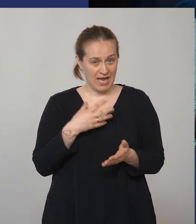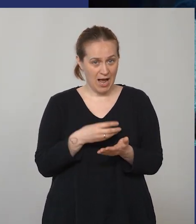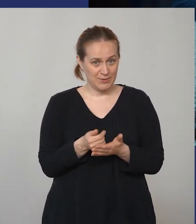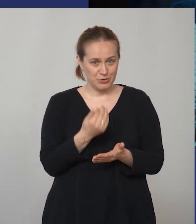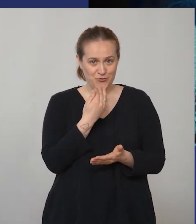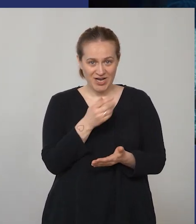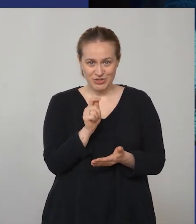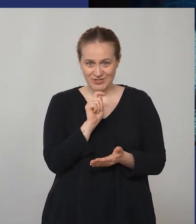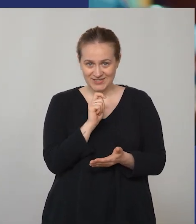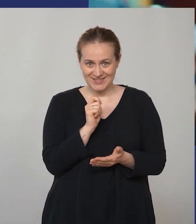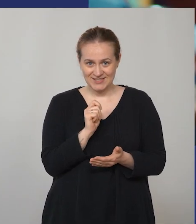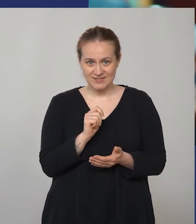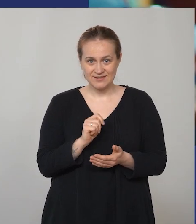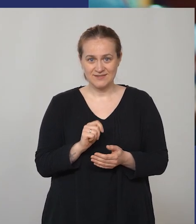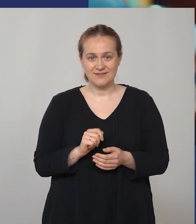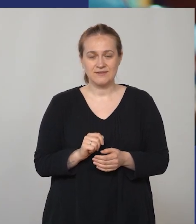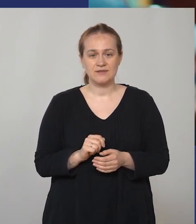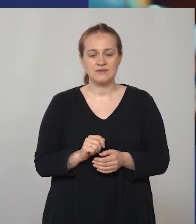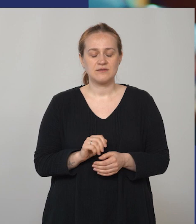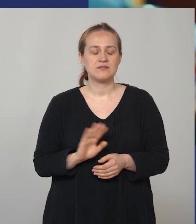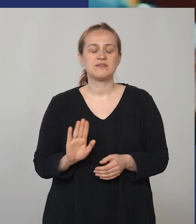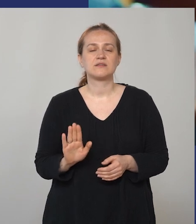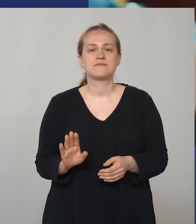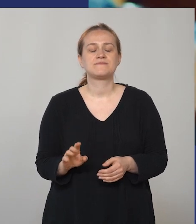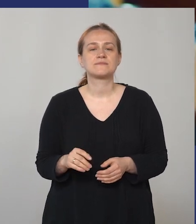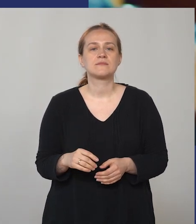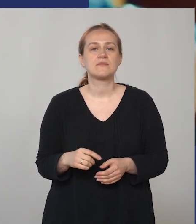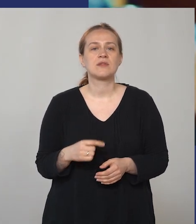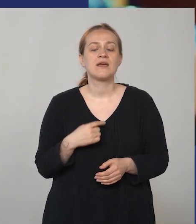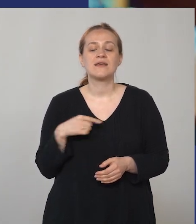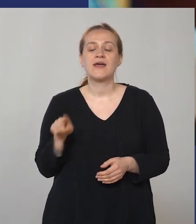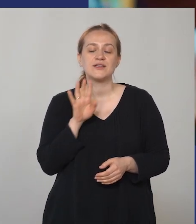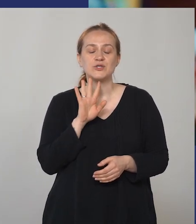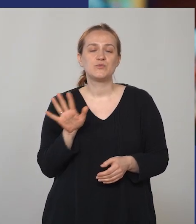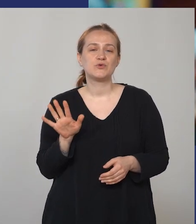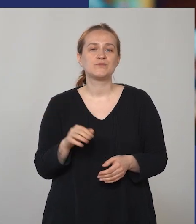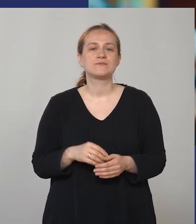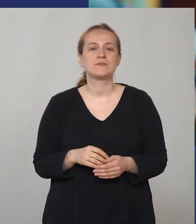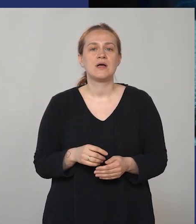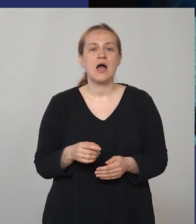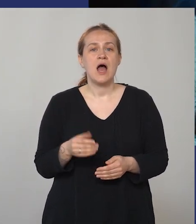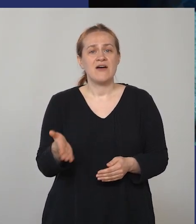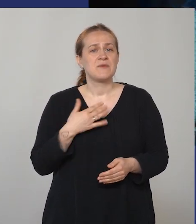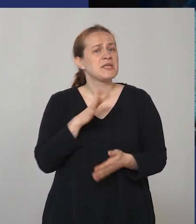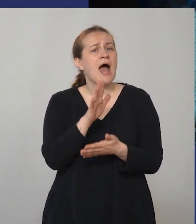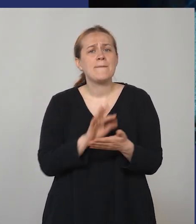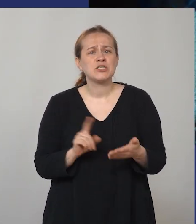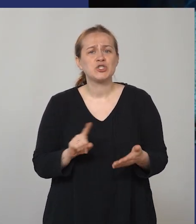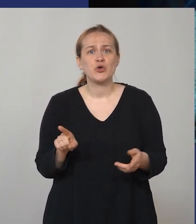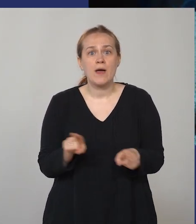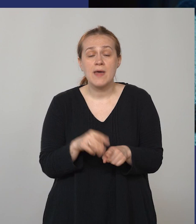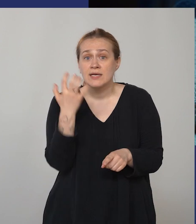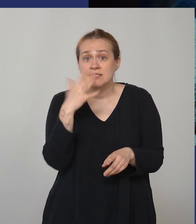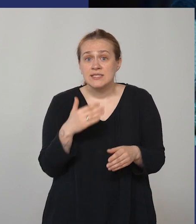Позвольте, я плачу ваш леденец. Нет, я их не люблю. Вы меня простите, что я так незаметно